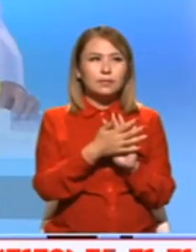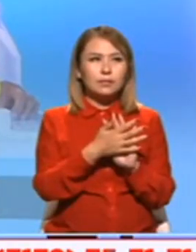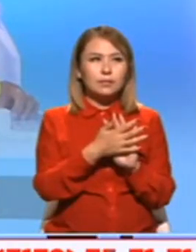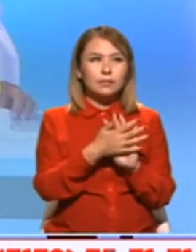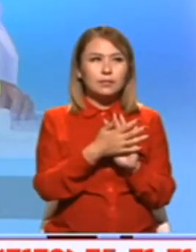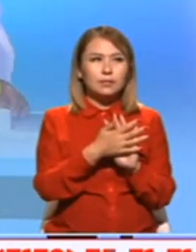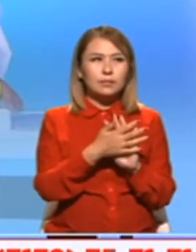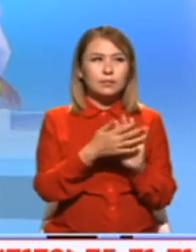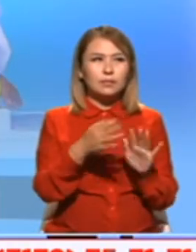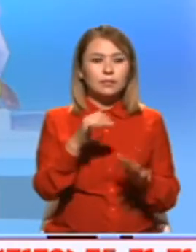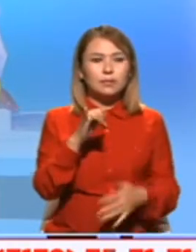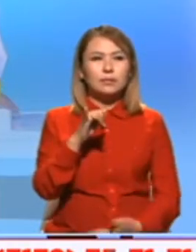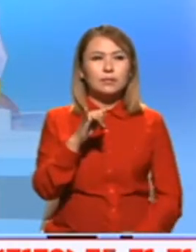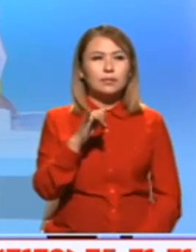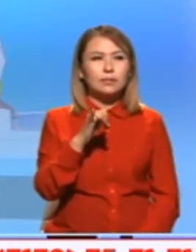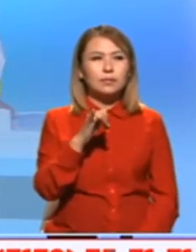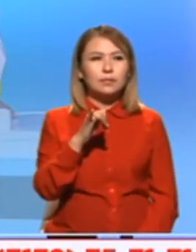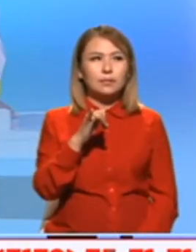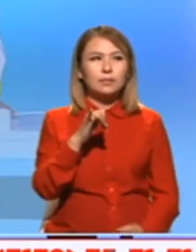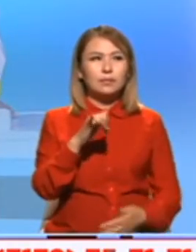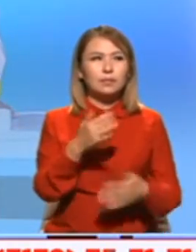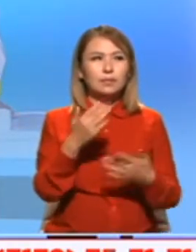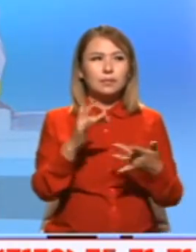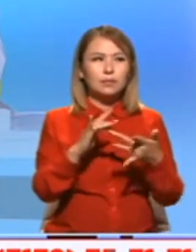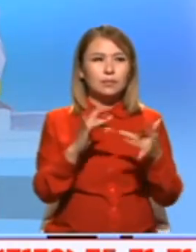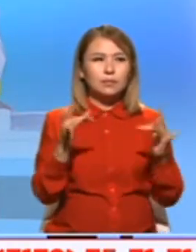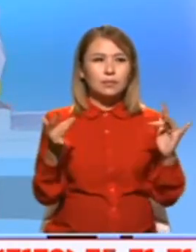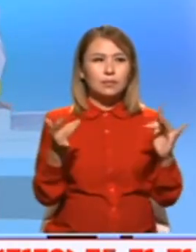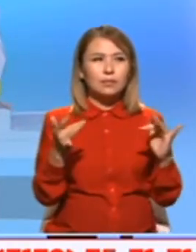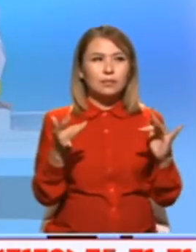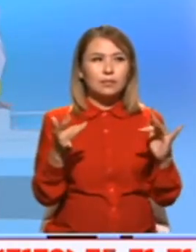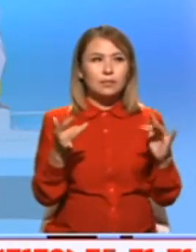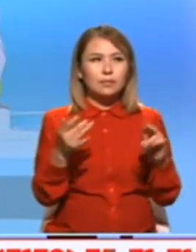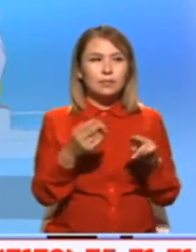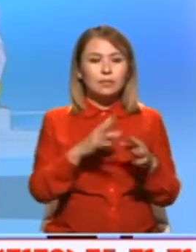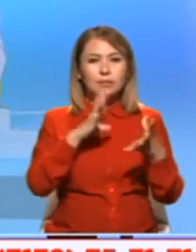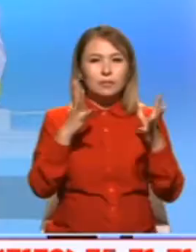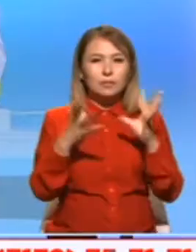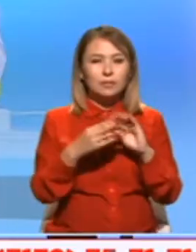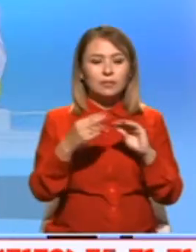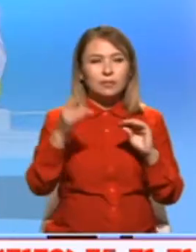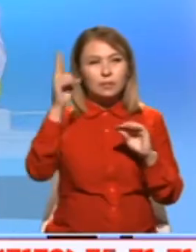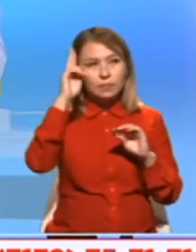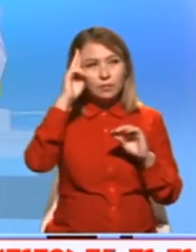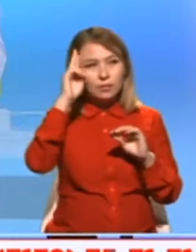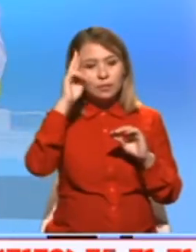Дәрігердің айтқандары түсініксіз болды. Жалпы қан анализі, жалпы зәр анализі,